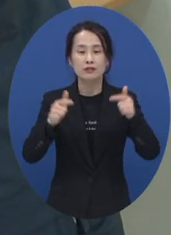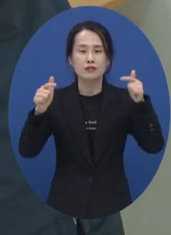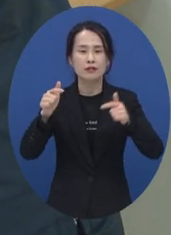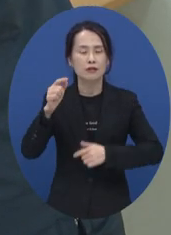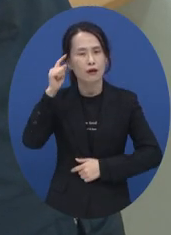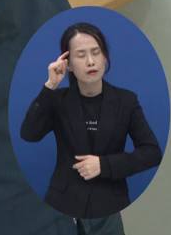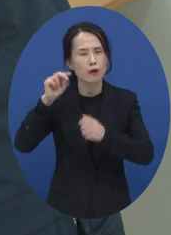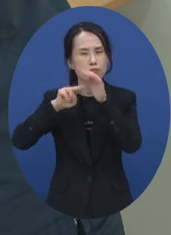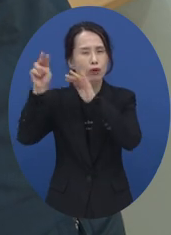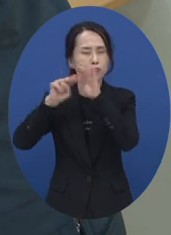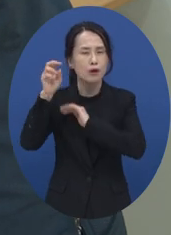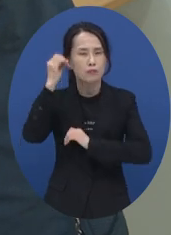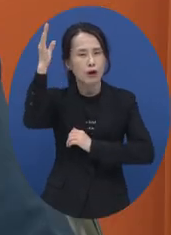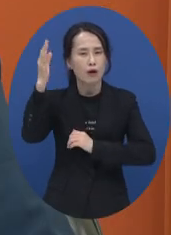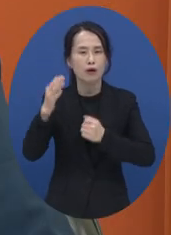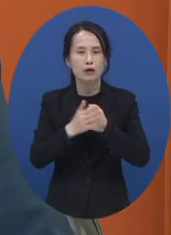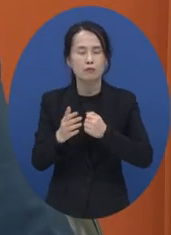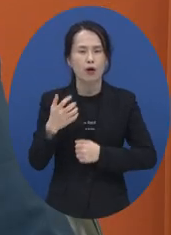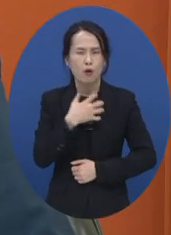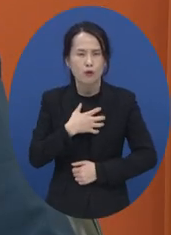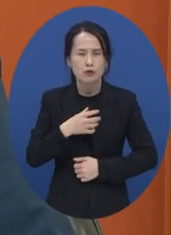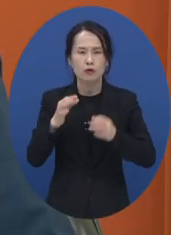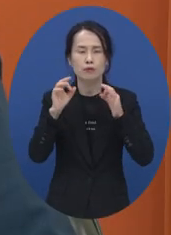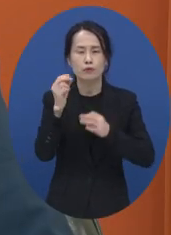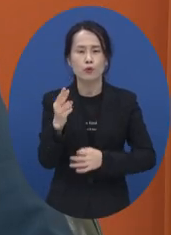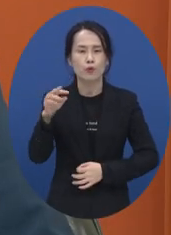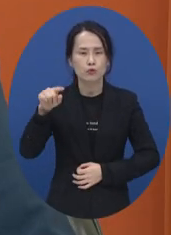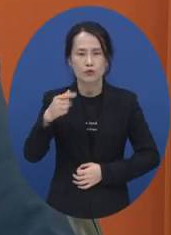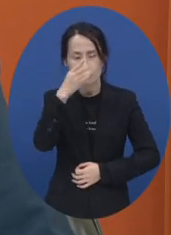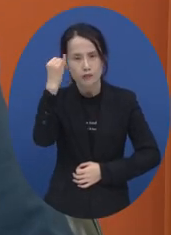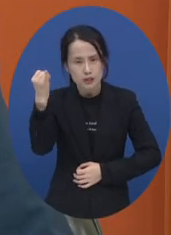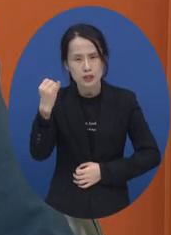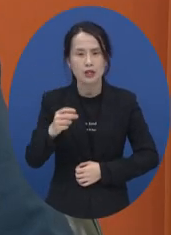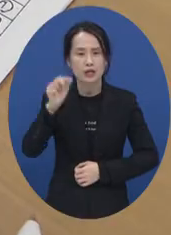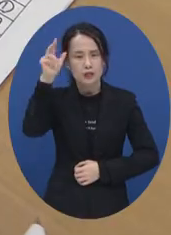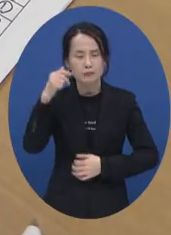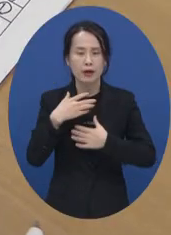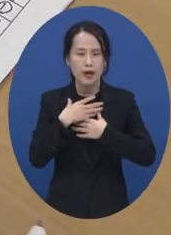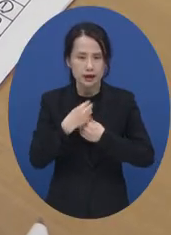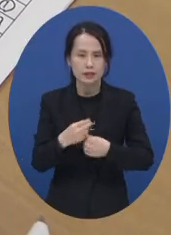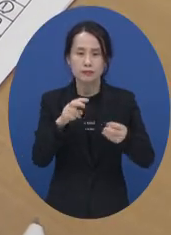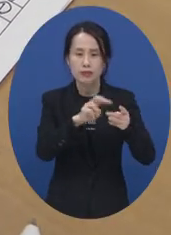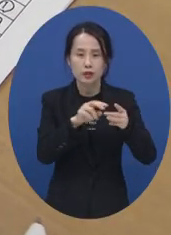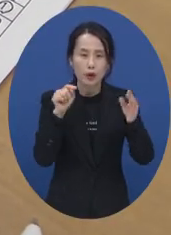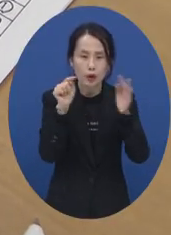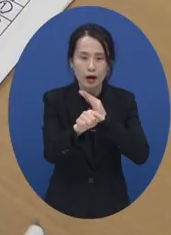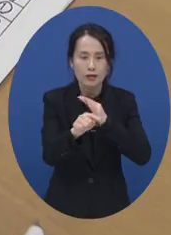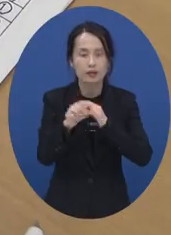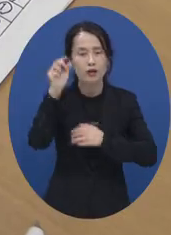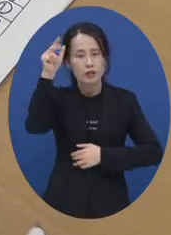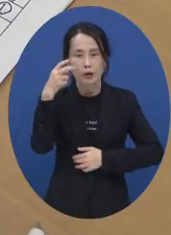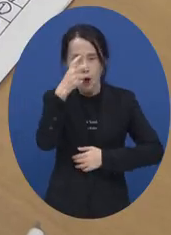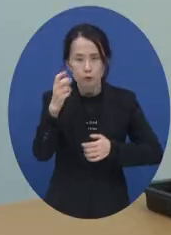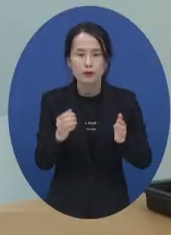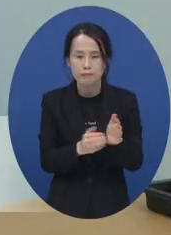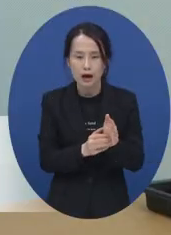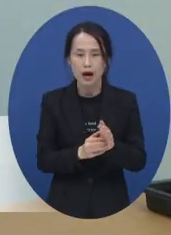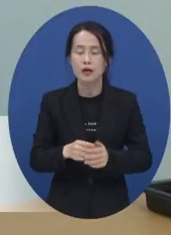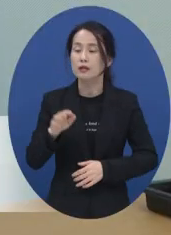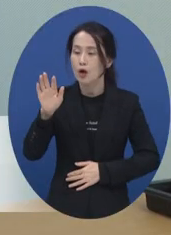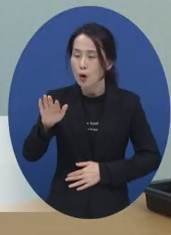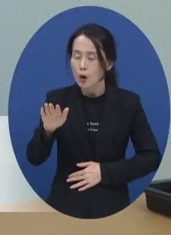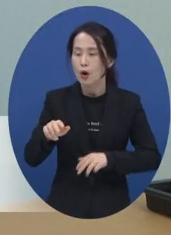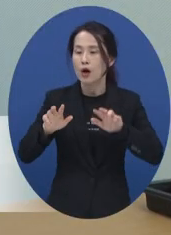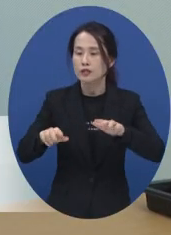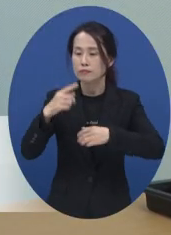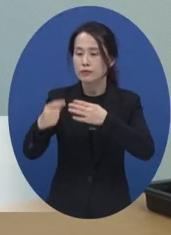요즘 부쩍 늘어난 건망증 때문에 걱정하던 김효순 할머니. 치매 안심센터를 찾아 치매 선별 검사를 받습니다. 어머니